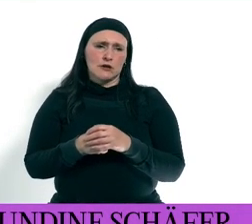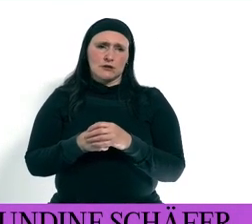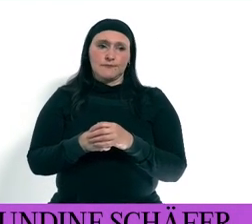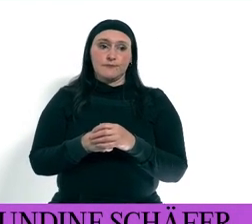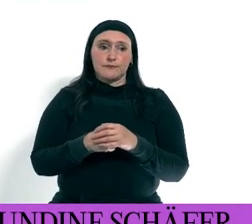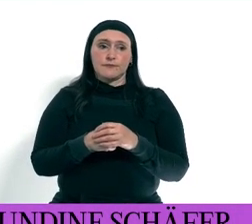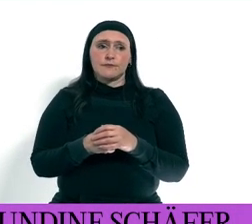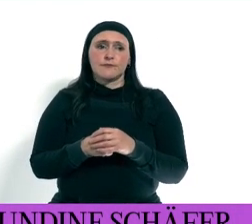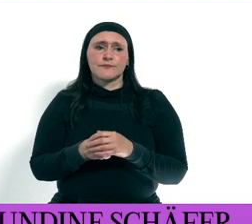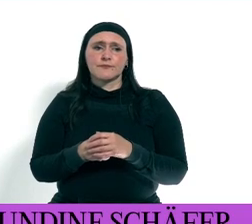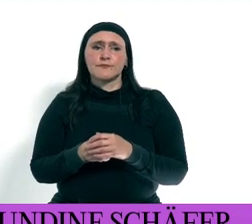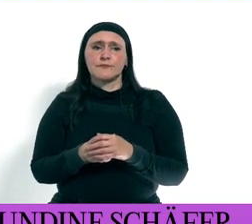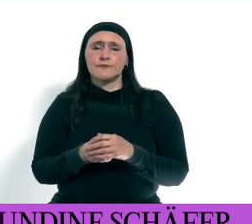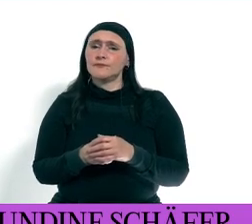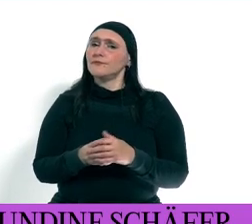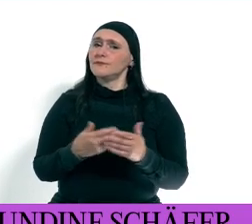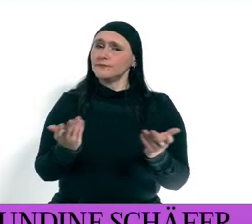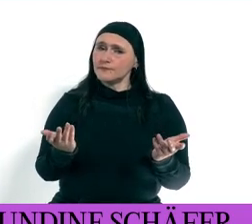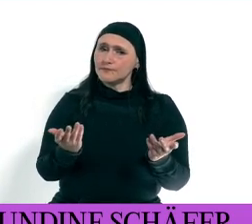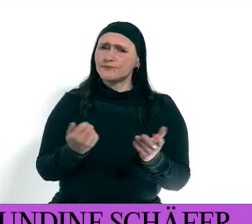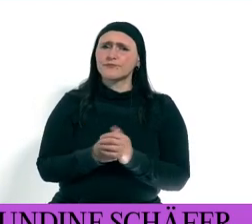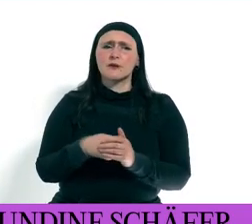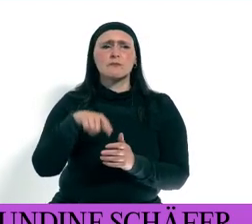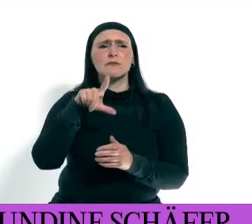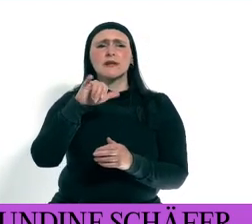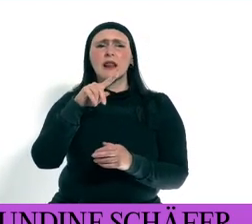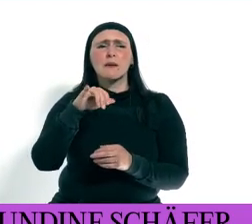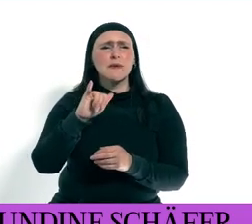I think that's were you going to say anything, something else, Lippi? Well, I think